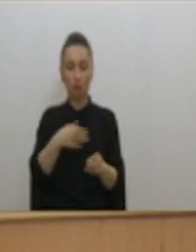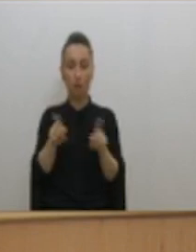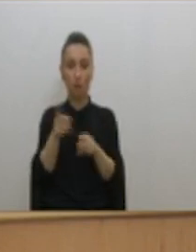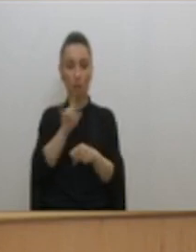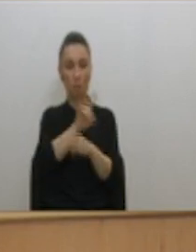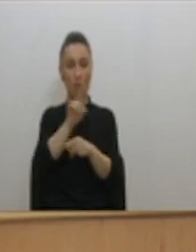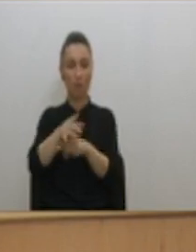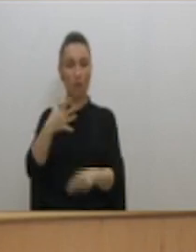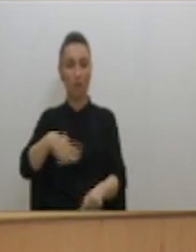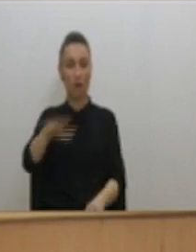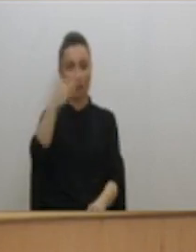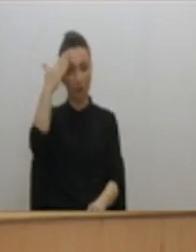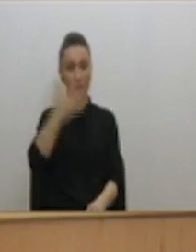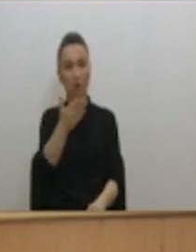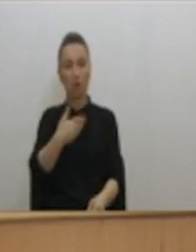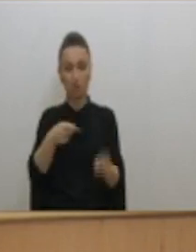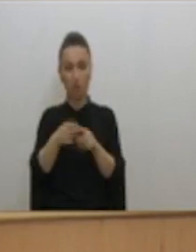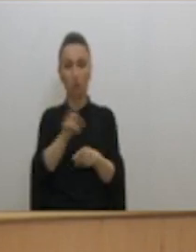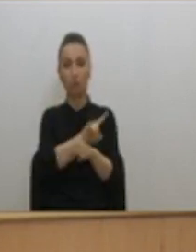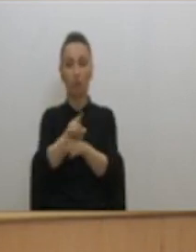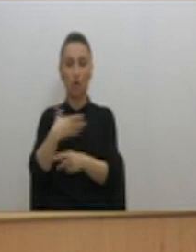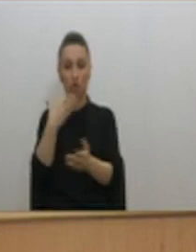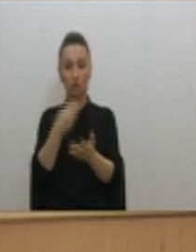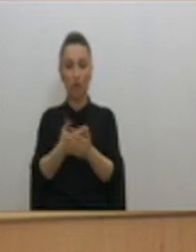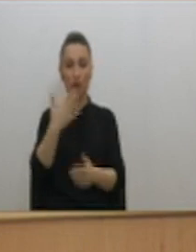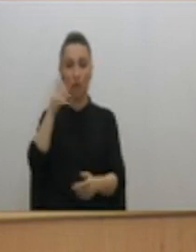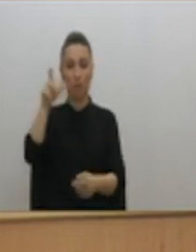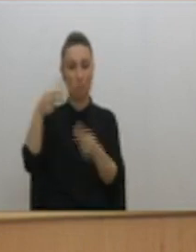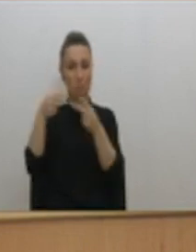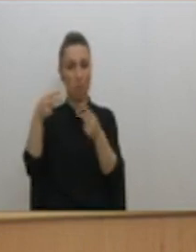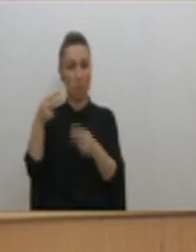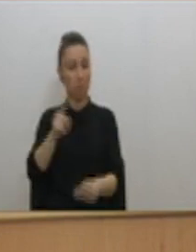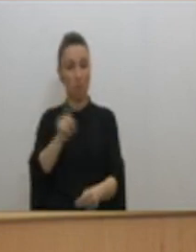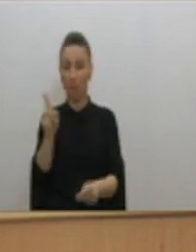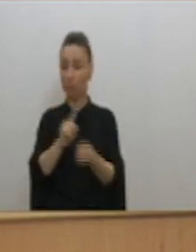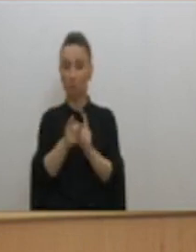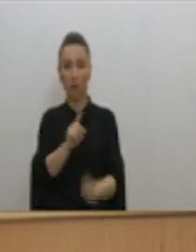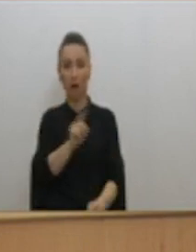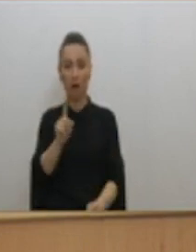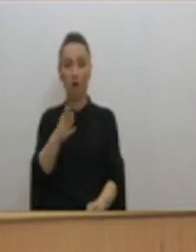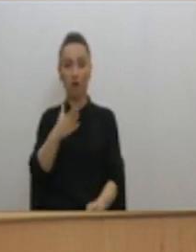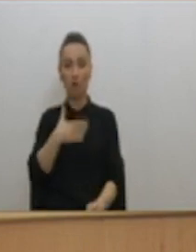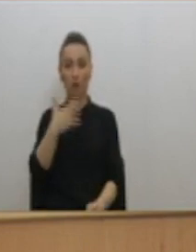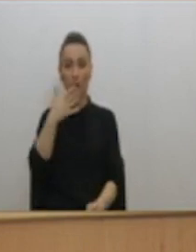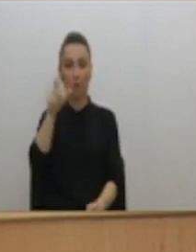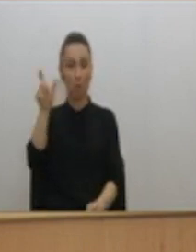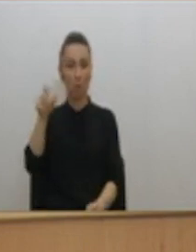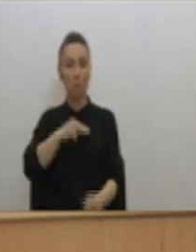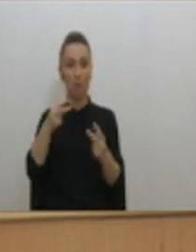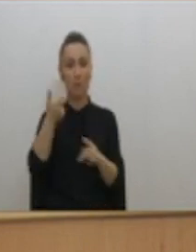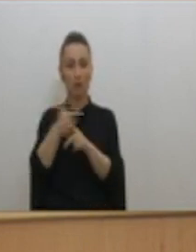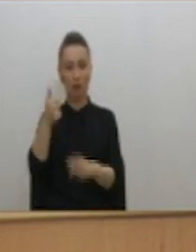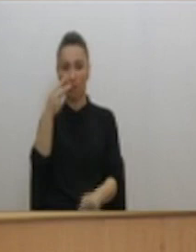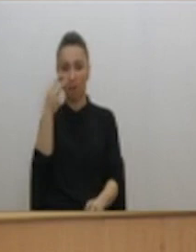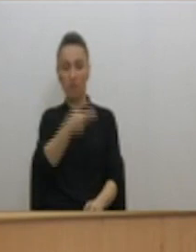მოვატყუოთ ქართველი ხალხი და ჩვენც მოვატყუოთ ჩვენი ევროპელი პარტნიორები. მაგრამ არა, ჩვენი ევროპელი პარტნიორები ძალიან კარგად